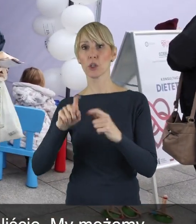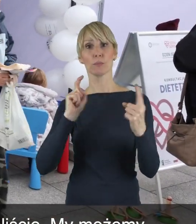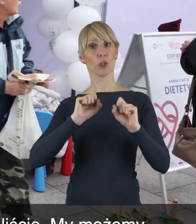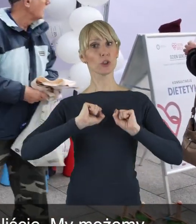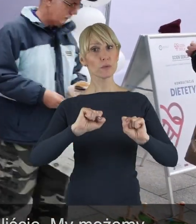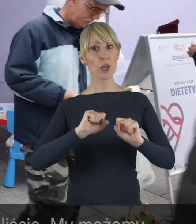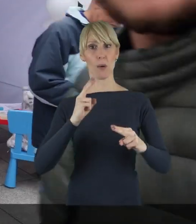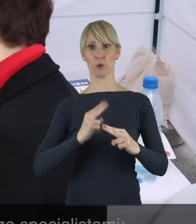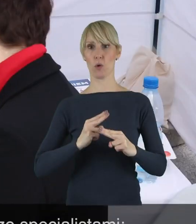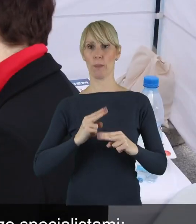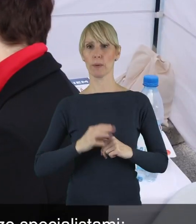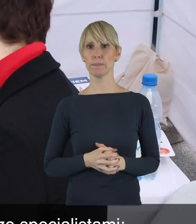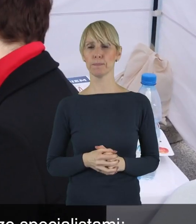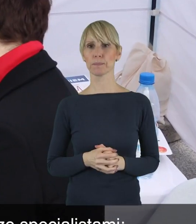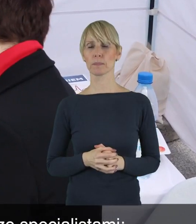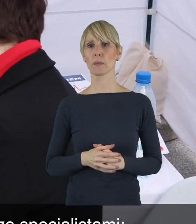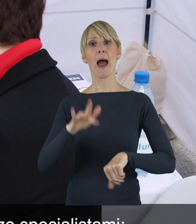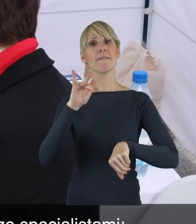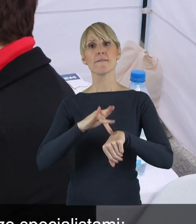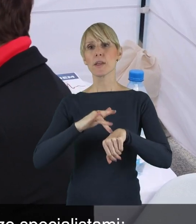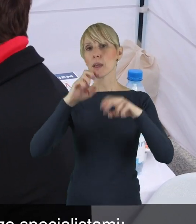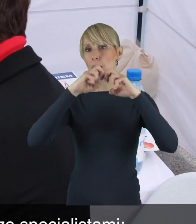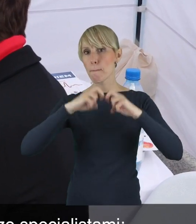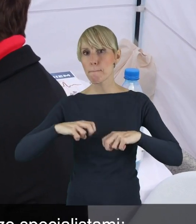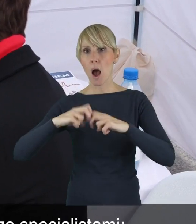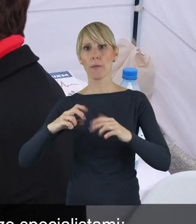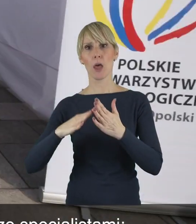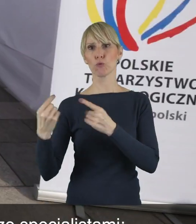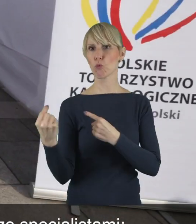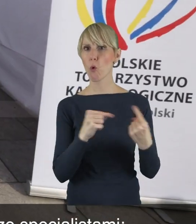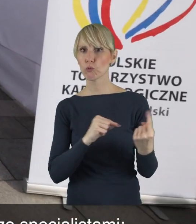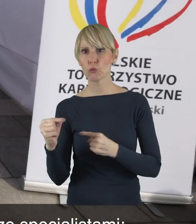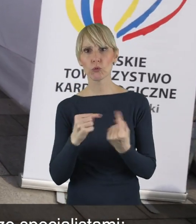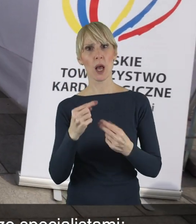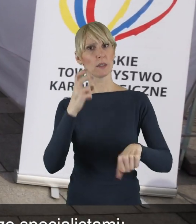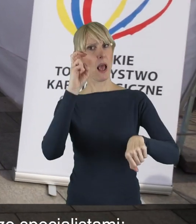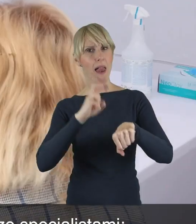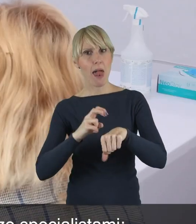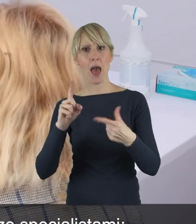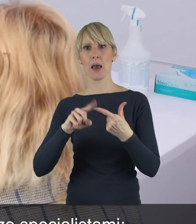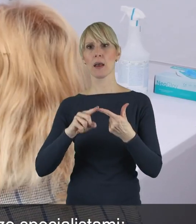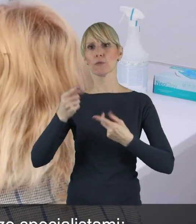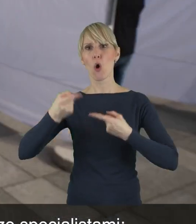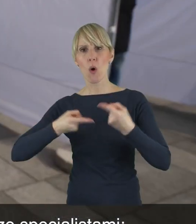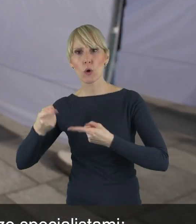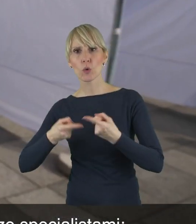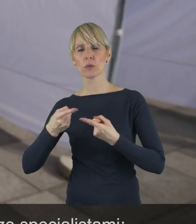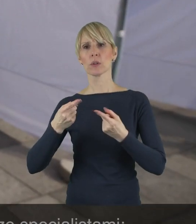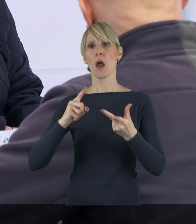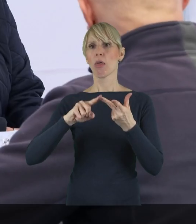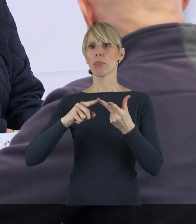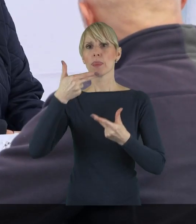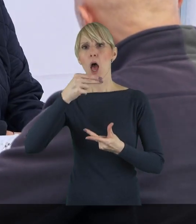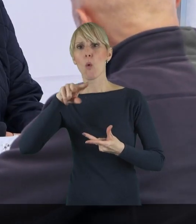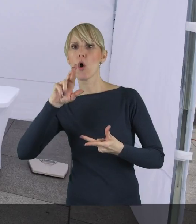żeby Państwo zachorowali. Wyniki badań można było na miejscu skonsultować ze specjalistami, kardiologami, chirurgiem naczyniowym,